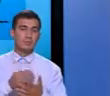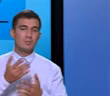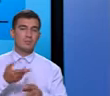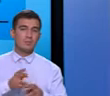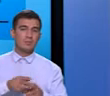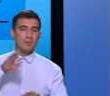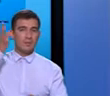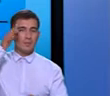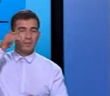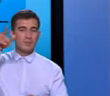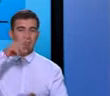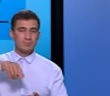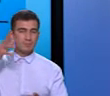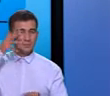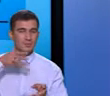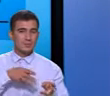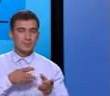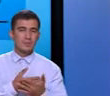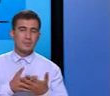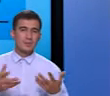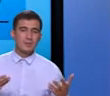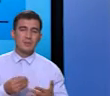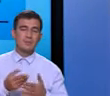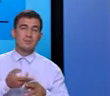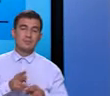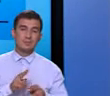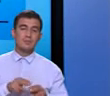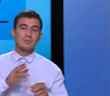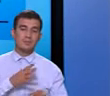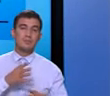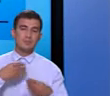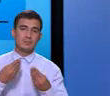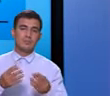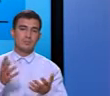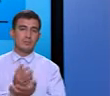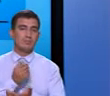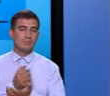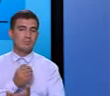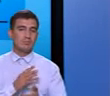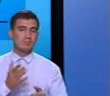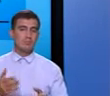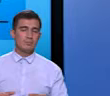charxpalak va chig'irdan foydalanish bu demak natija bera olgan.